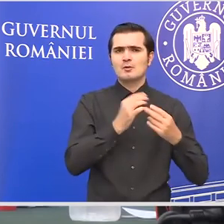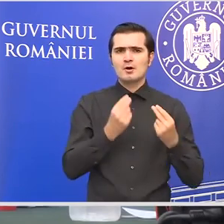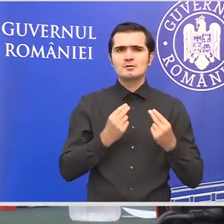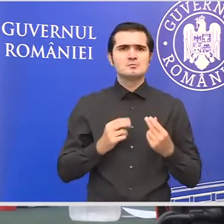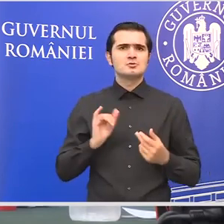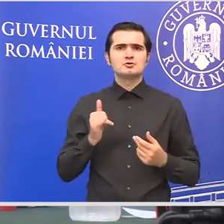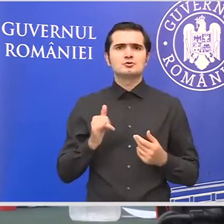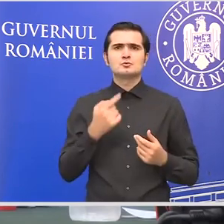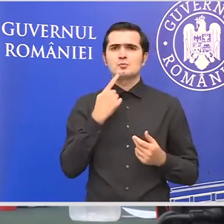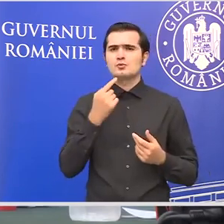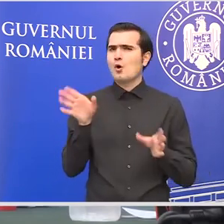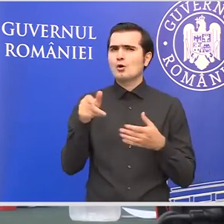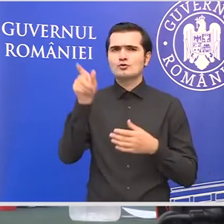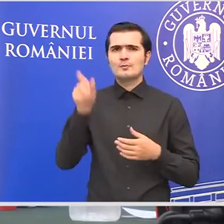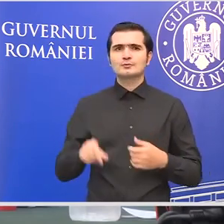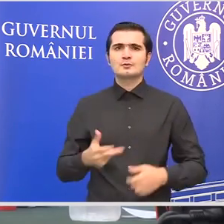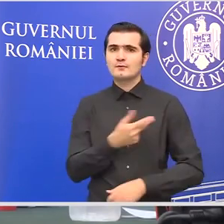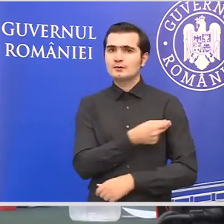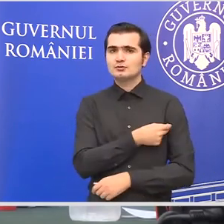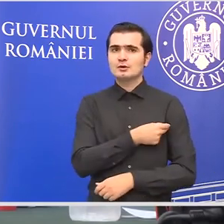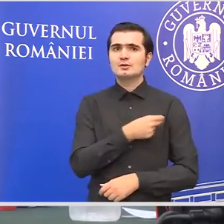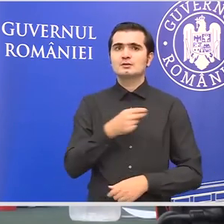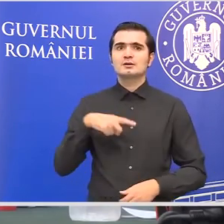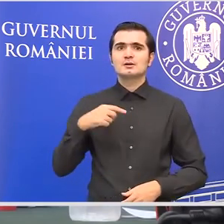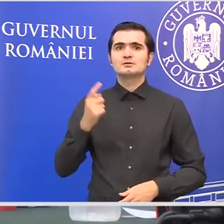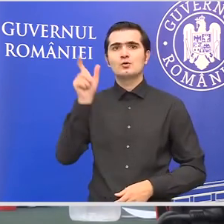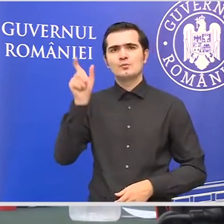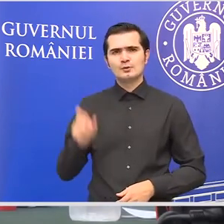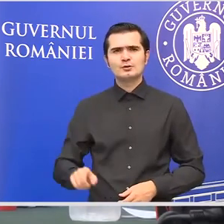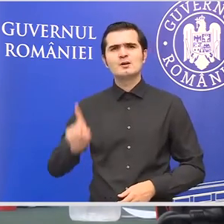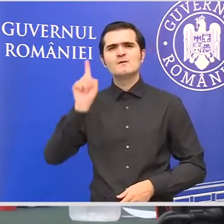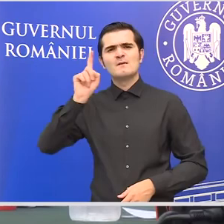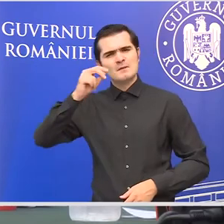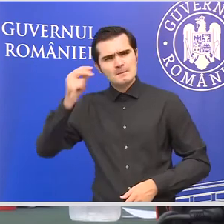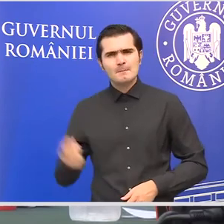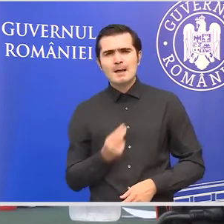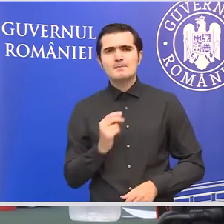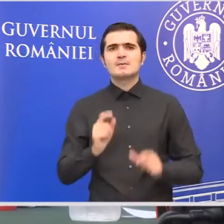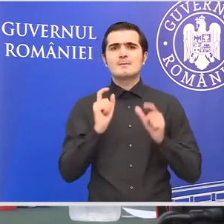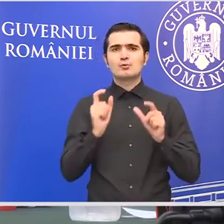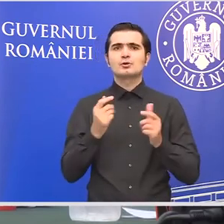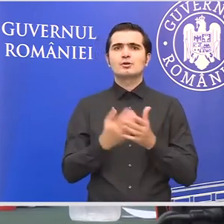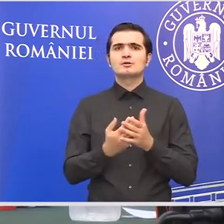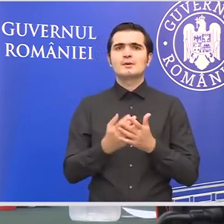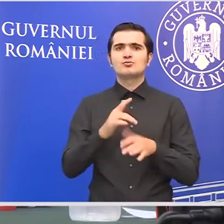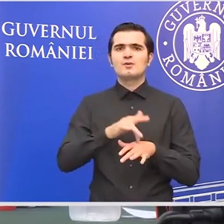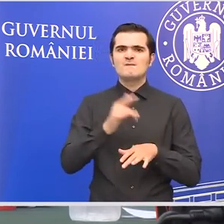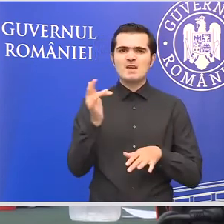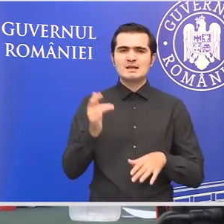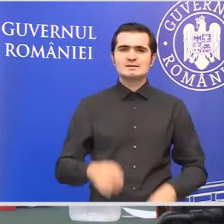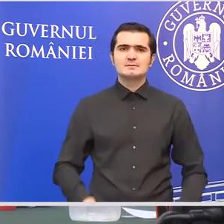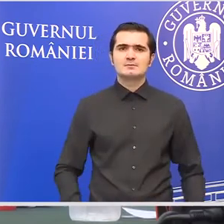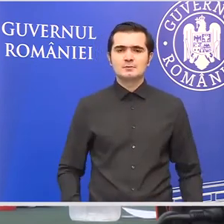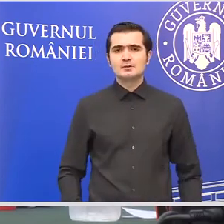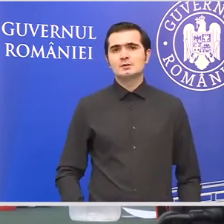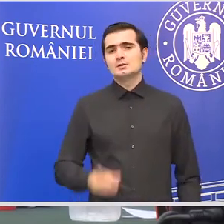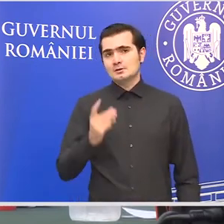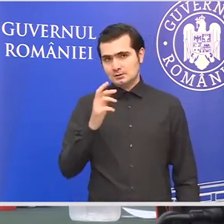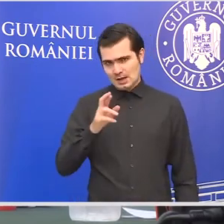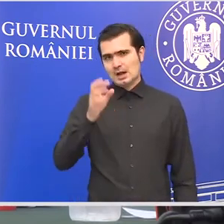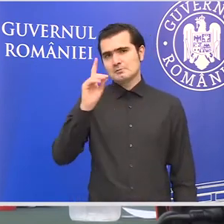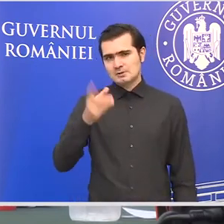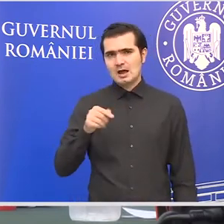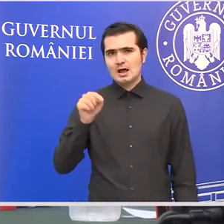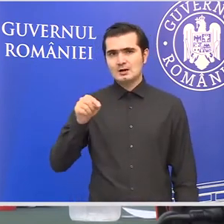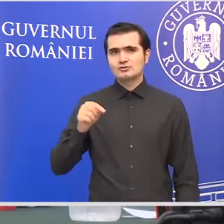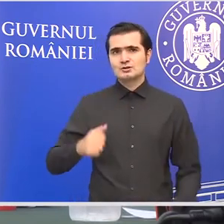meu de vedere, orice persoană vaccinată este o persoană care va fi mai bine protejată în fața infecției. Sigur că la un moment dat